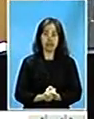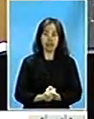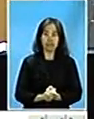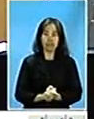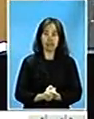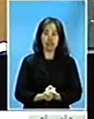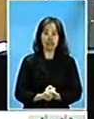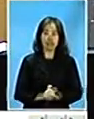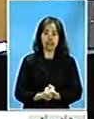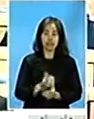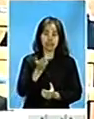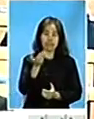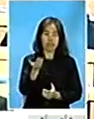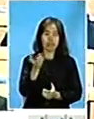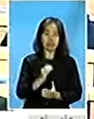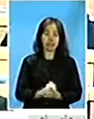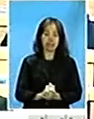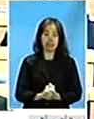เชิญนะเชิญนะ